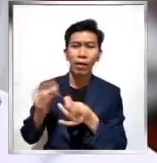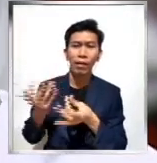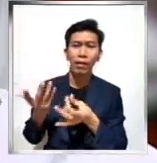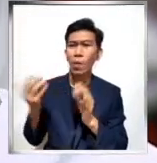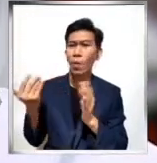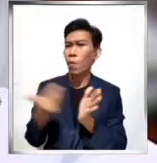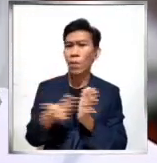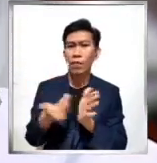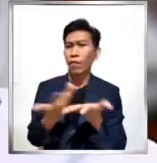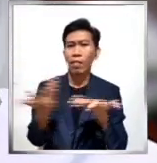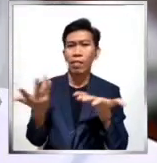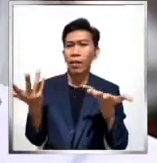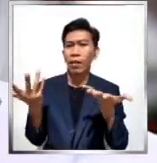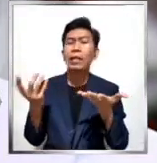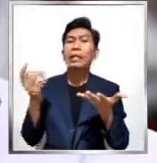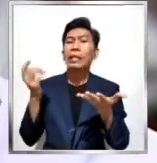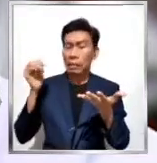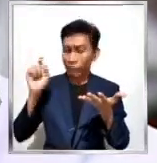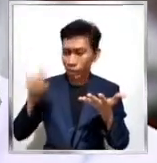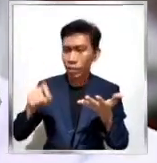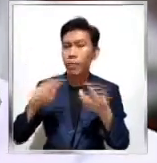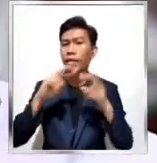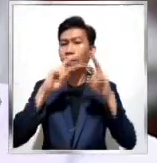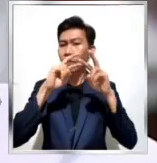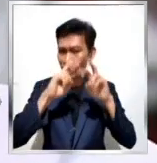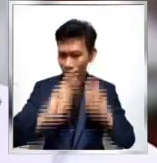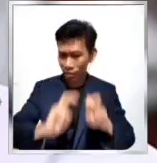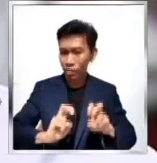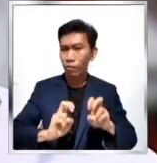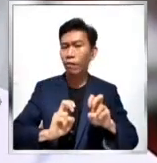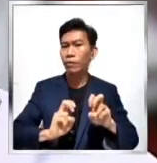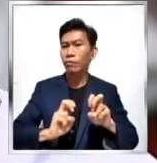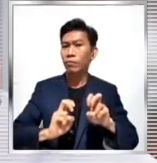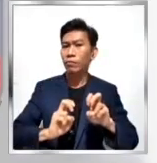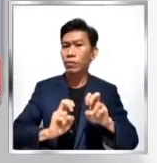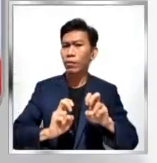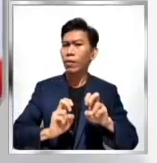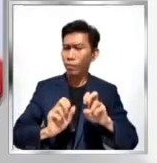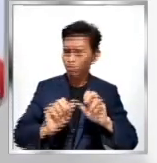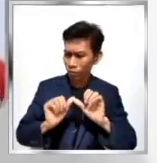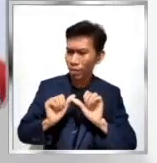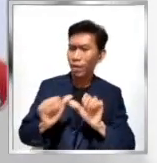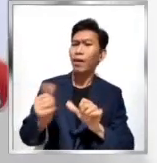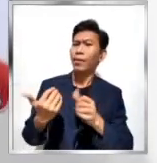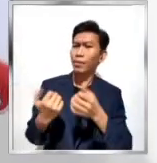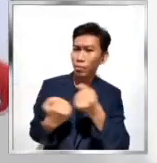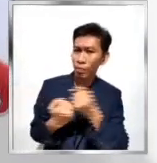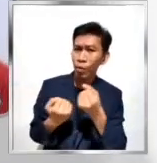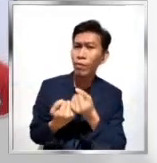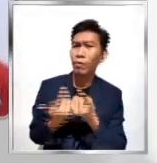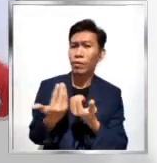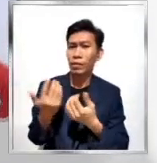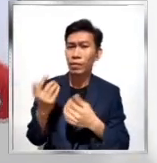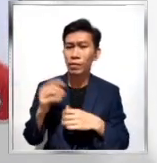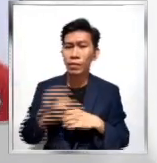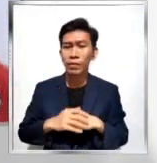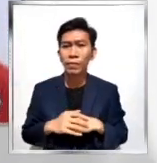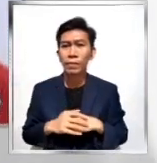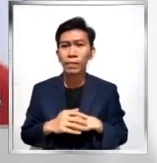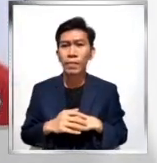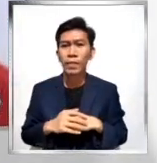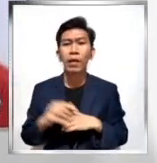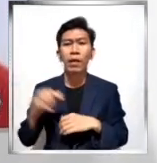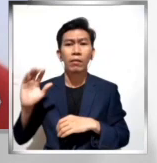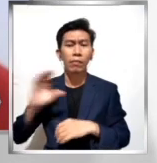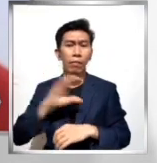an investigation conducted, we will not hamper any investigation. Ayon sa QCPD, hindi dapat inialis ang